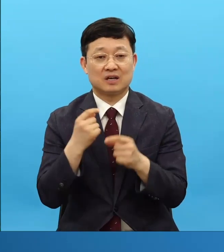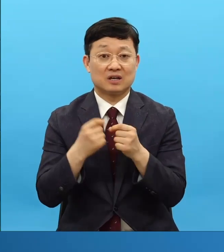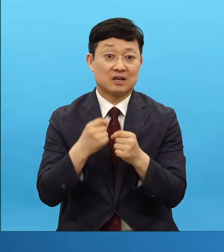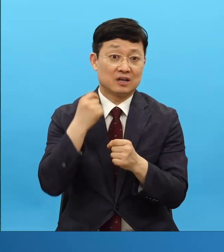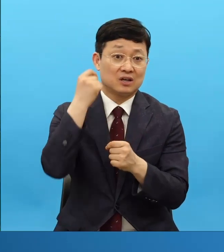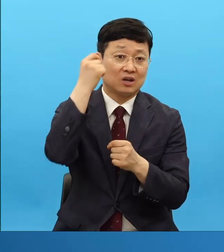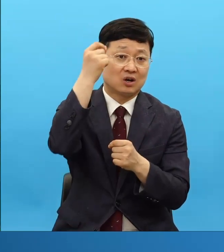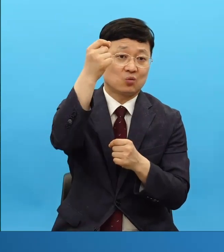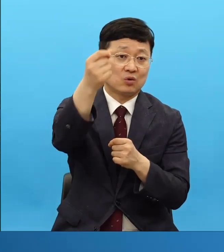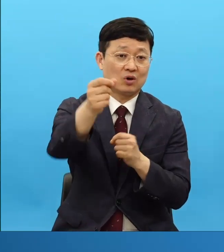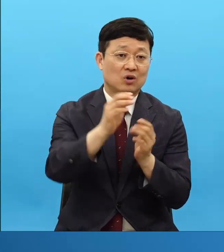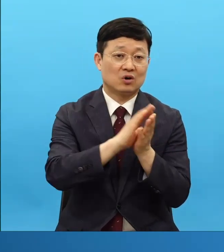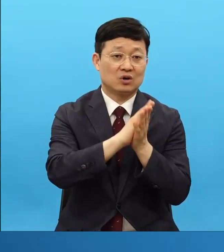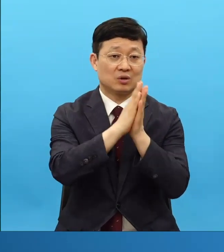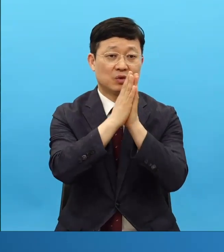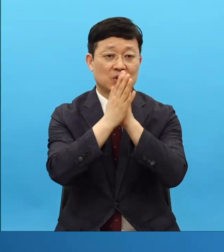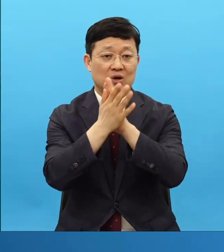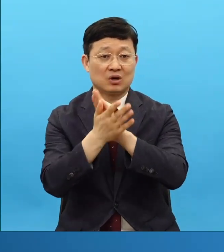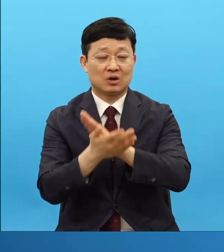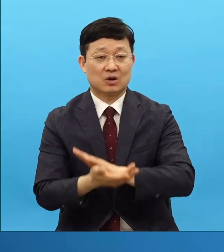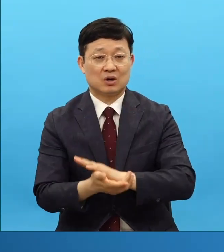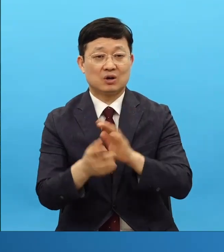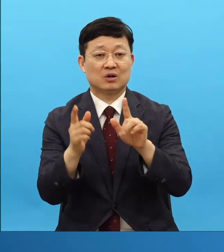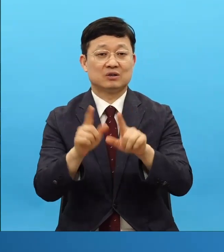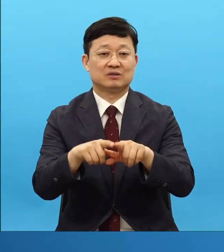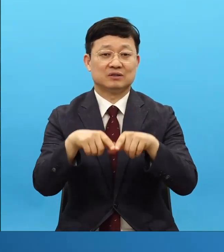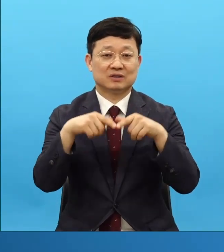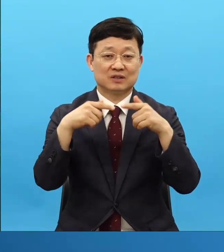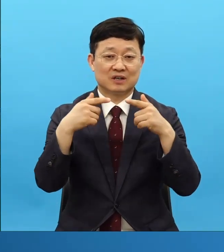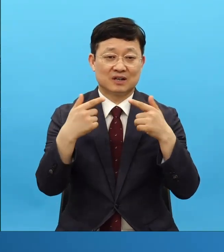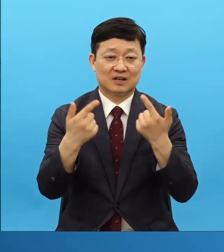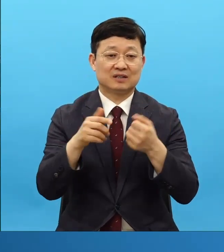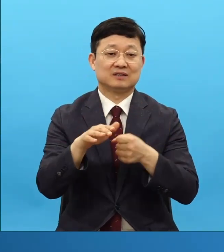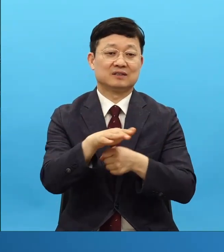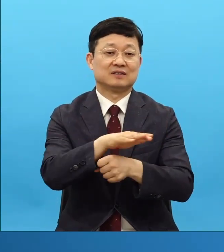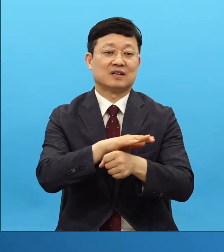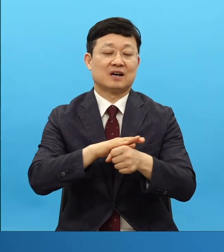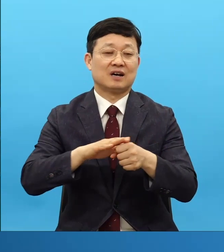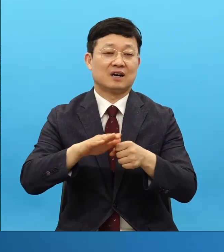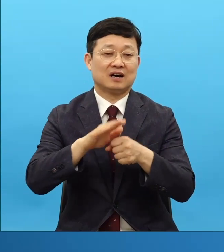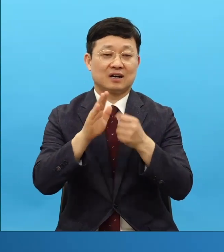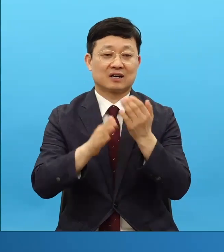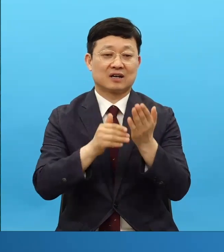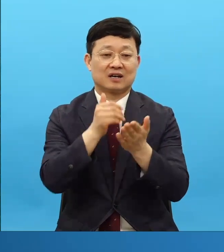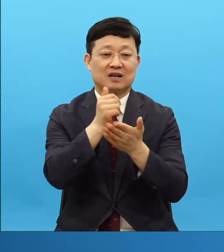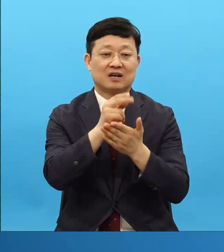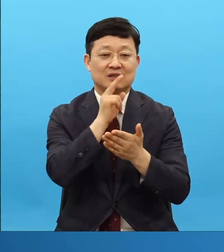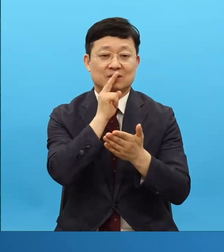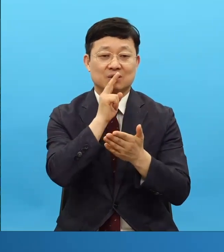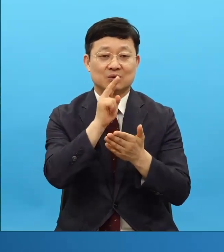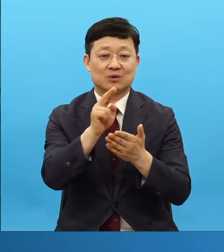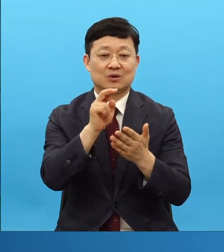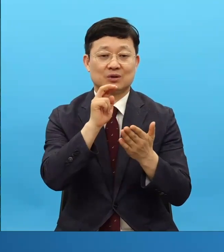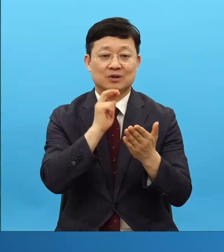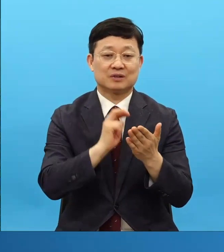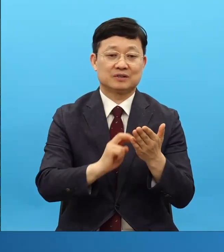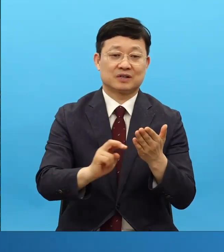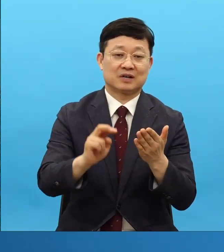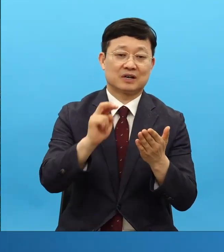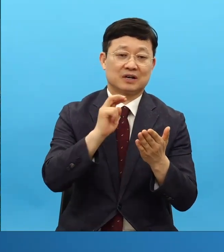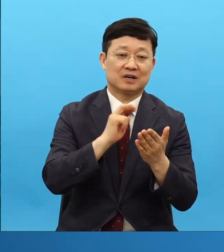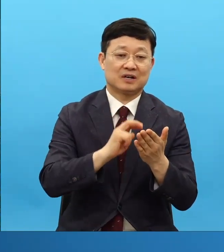당해 영원히 변치 않는 사랑